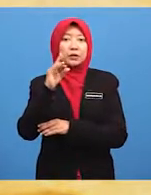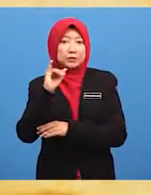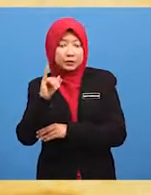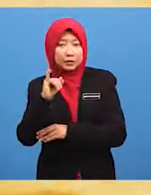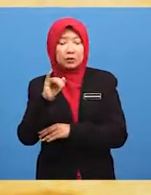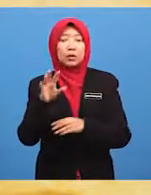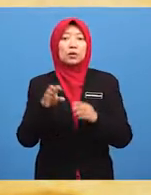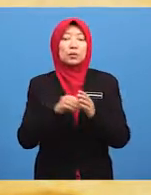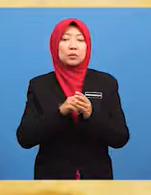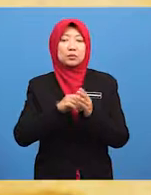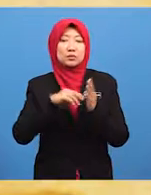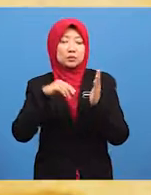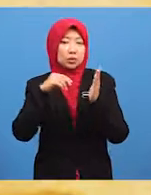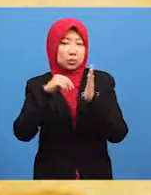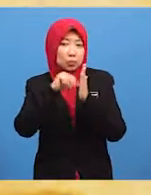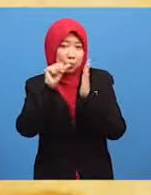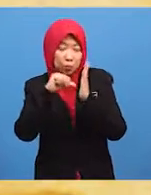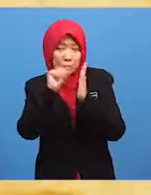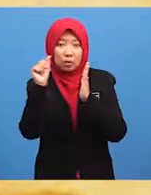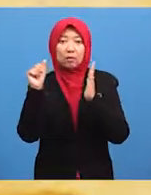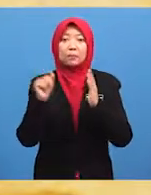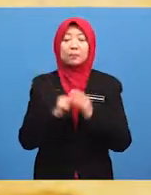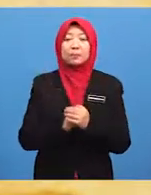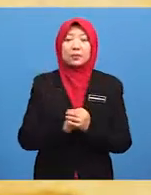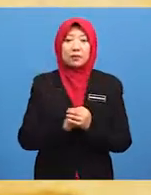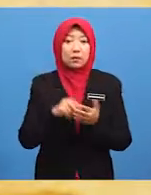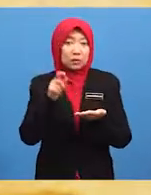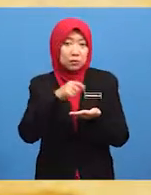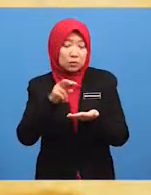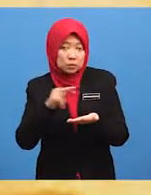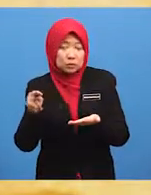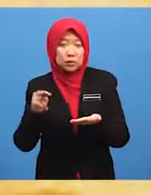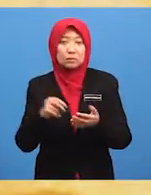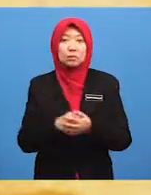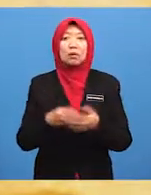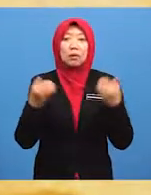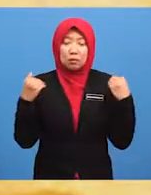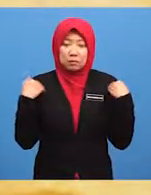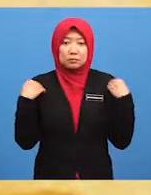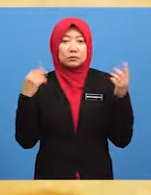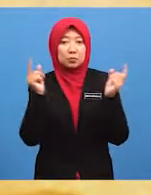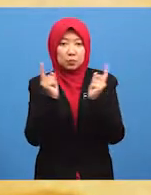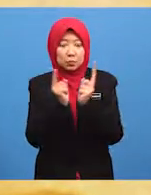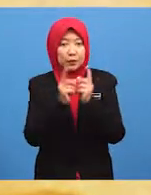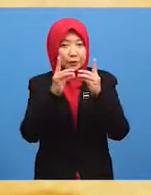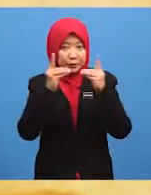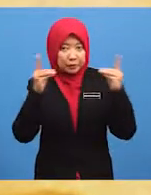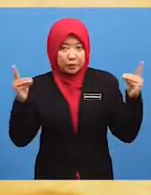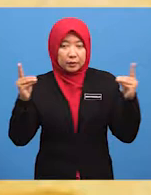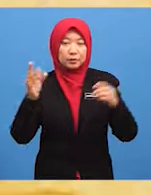bukti dua jenis tulisan yang digunakan oleh masyarakat Angkor turut ditemukan pada dinding